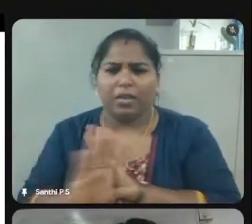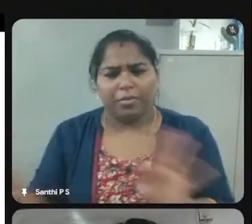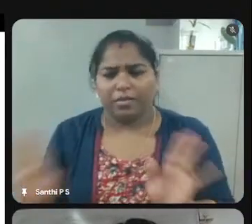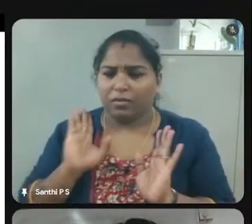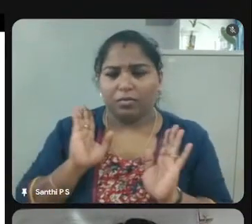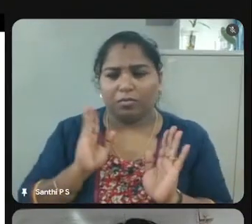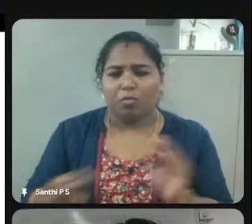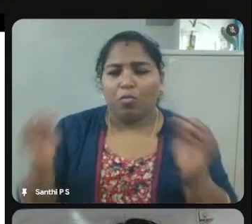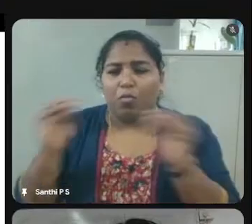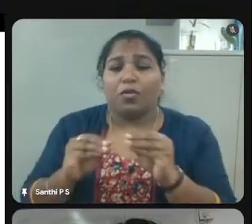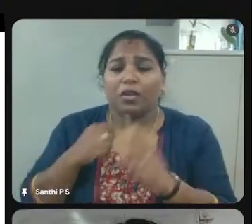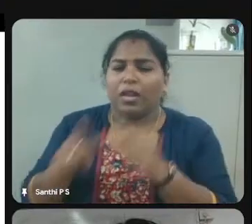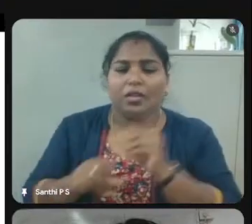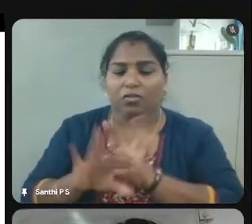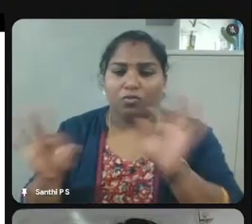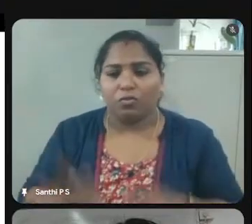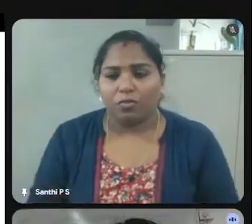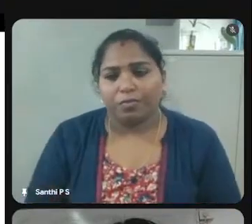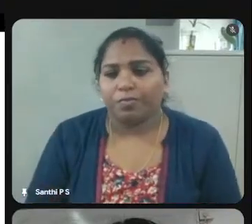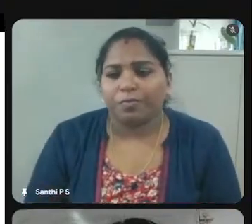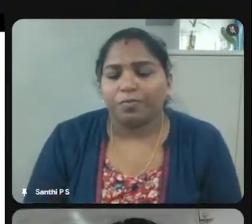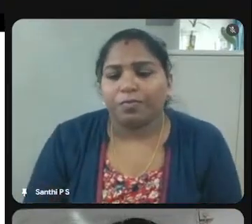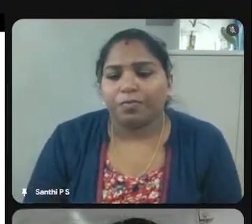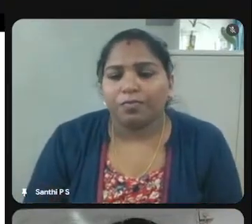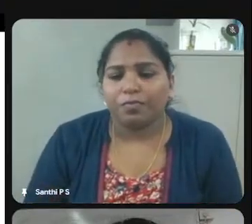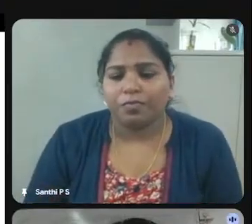മതി. ഓക്കെ, ശരി.